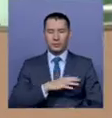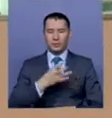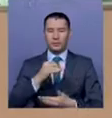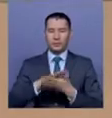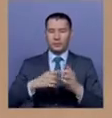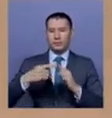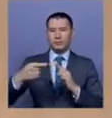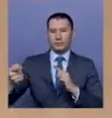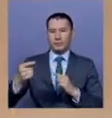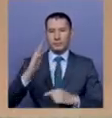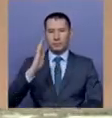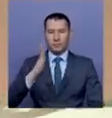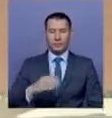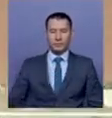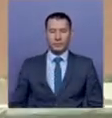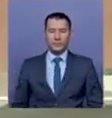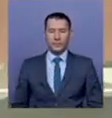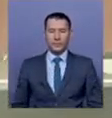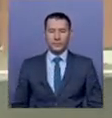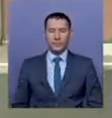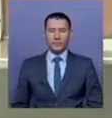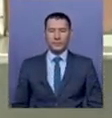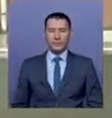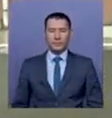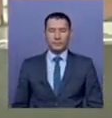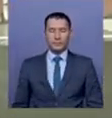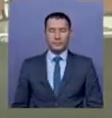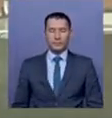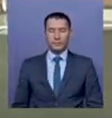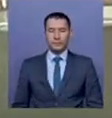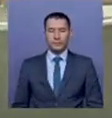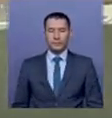уақытта да жалғаса бермек. Ұлағат Арғын, Ғани Қалуов, Алматы телеарнасы.